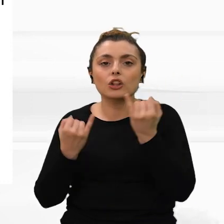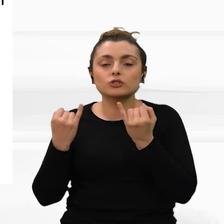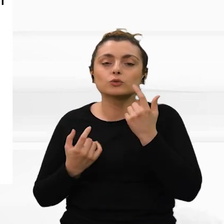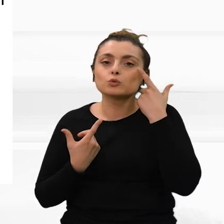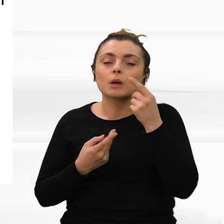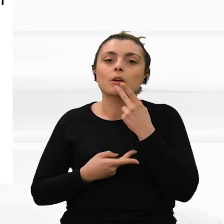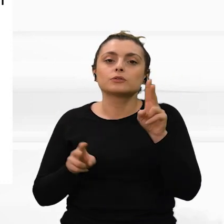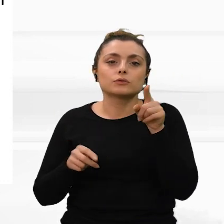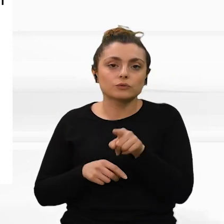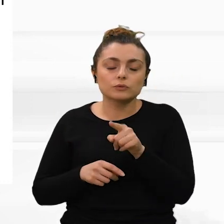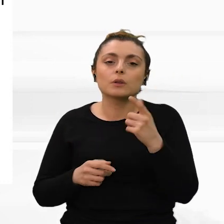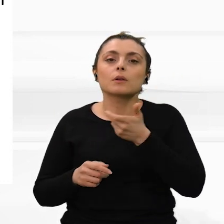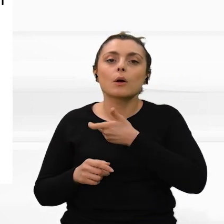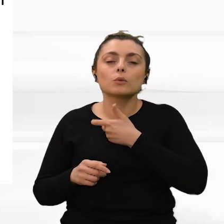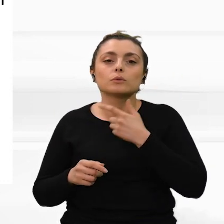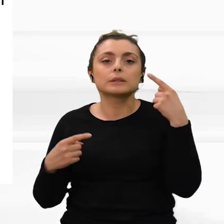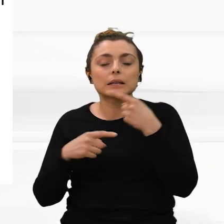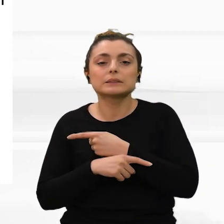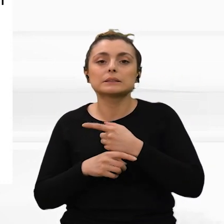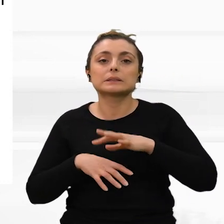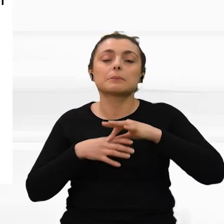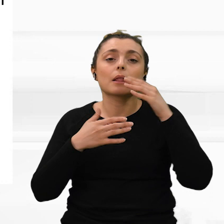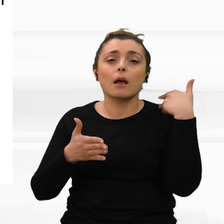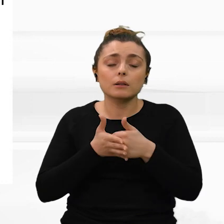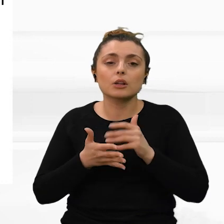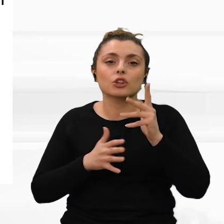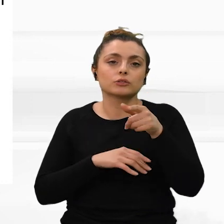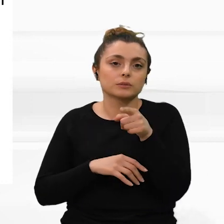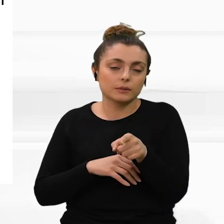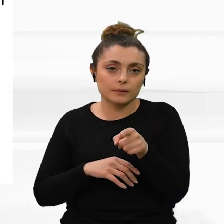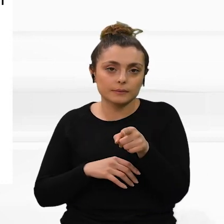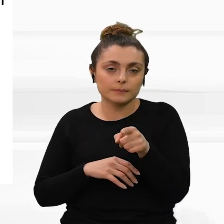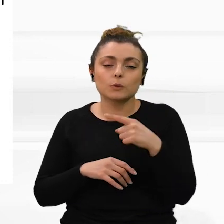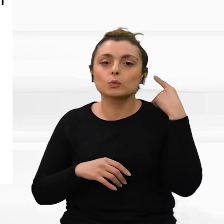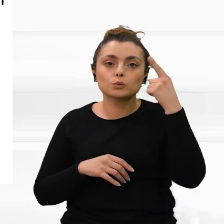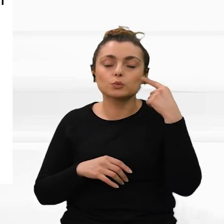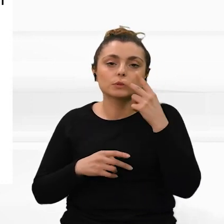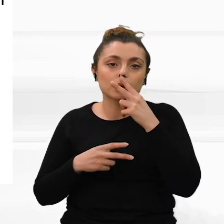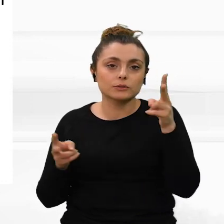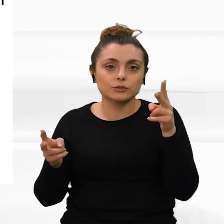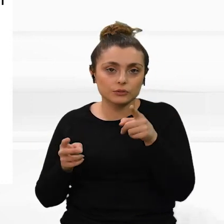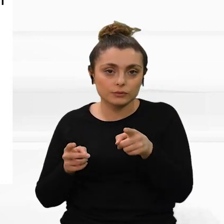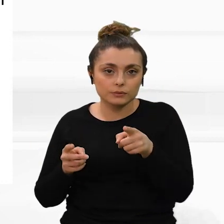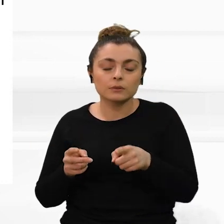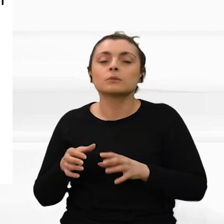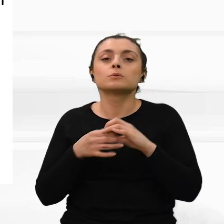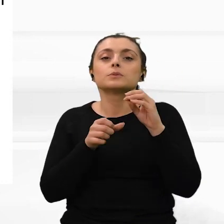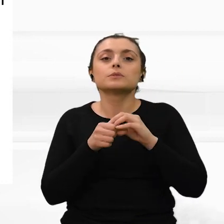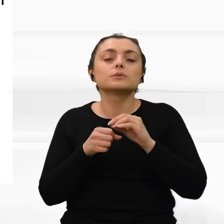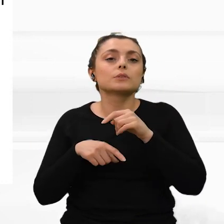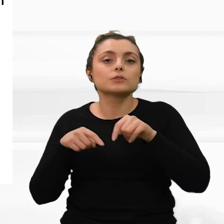eleştiriye şüpheye açıktır kanunlar aksi ispat edilene kadar geçerlidir düşüncesi açıklanmıştır